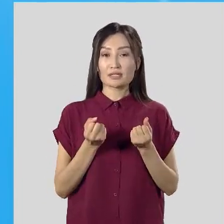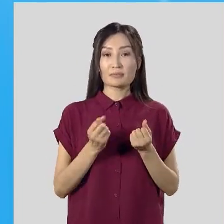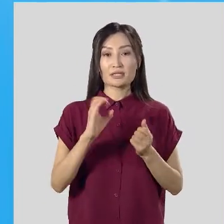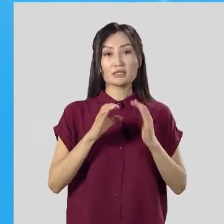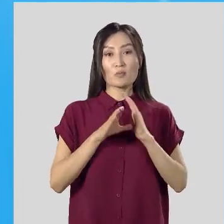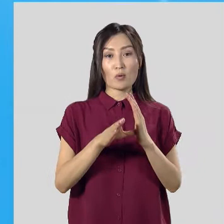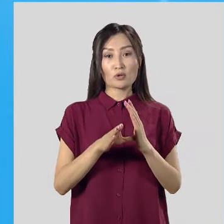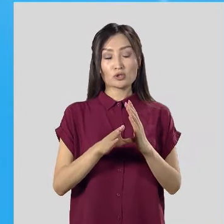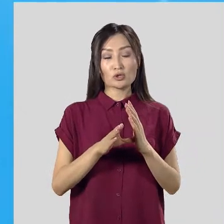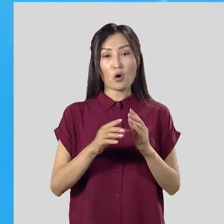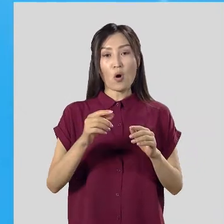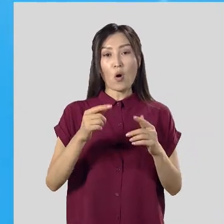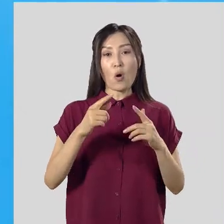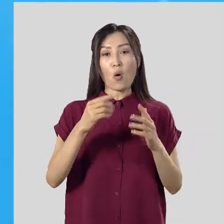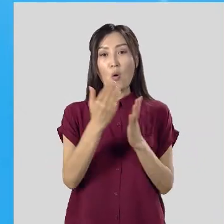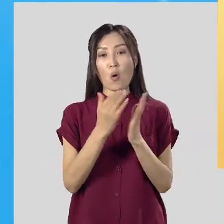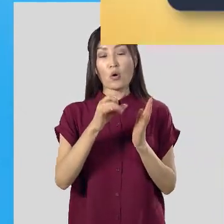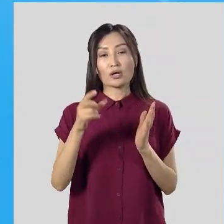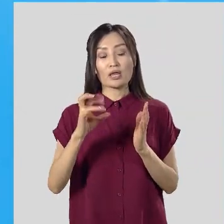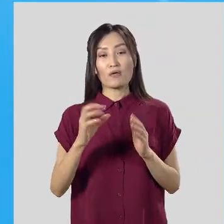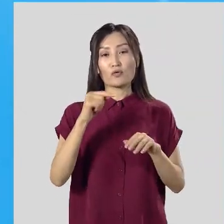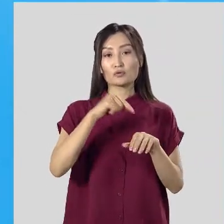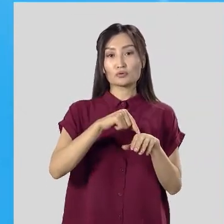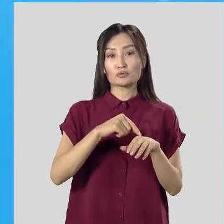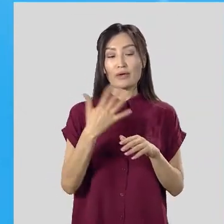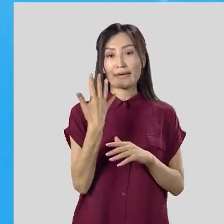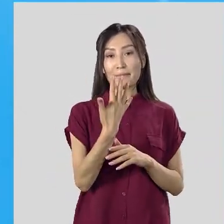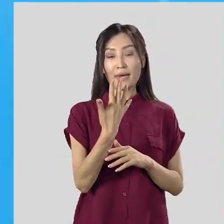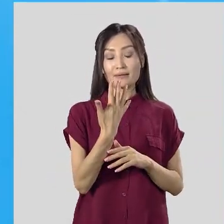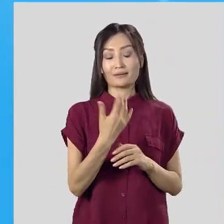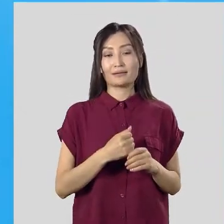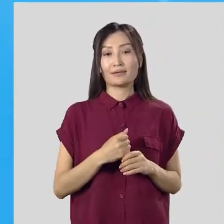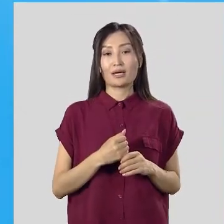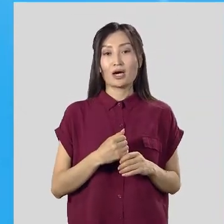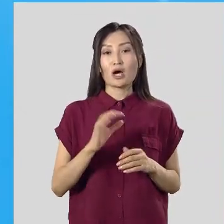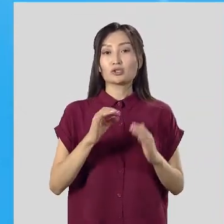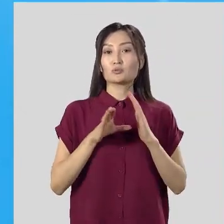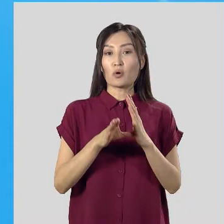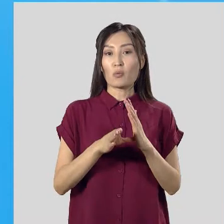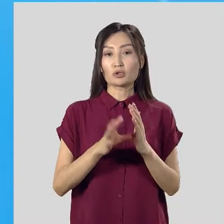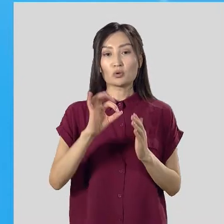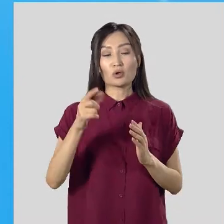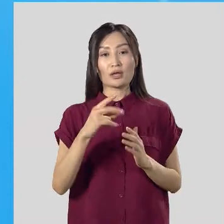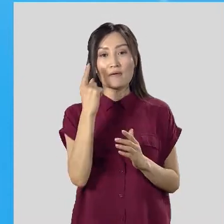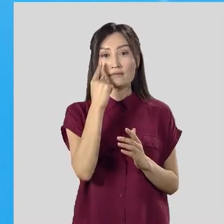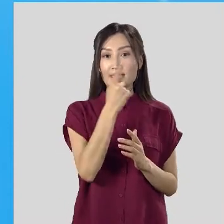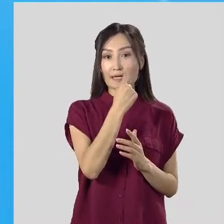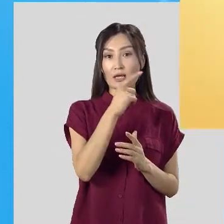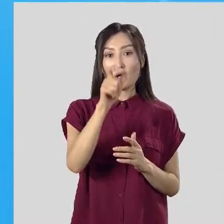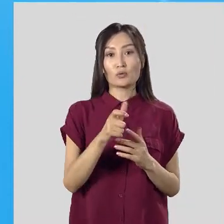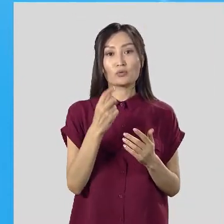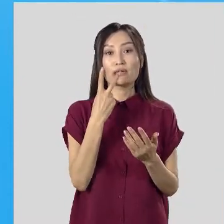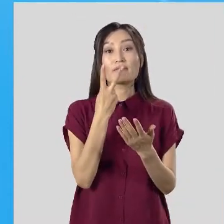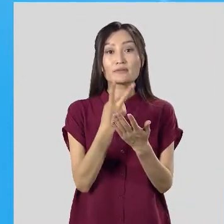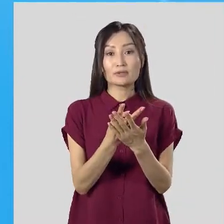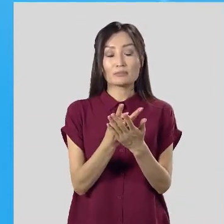с помощью органов чувств. Их у человека 5. С помощью органов зрения люди